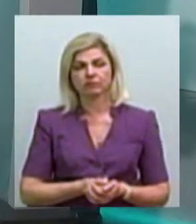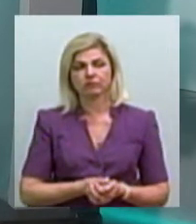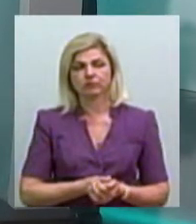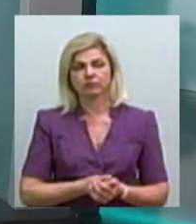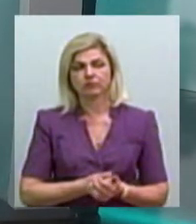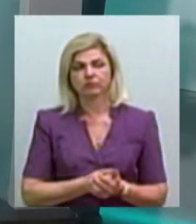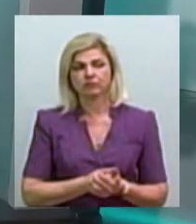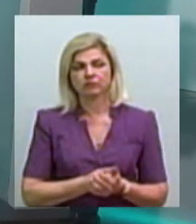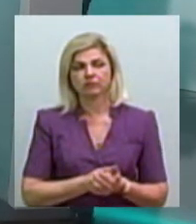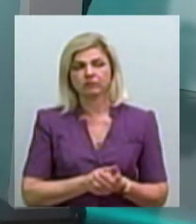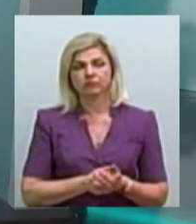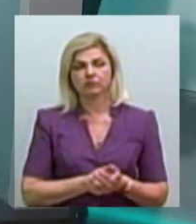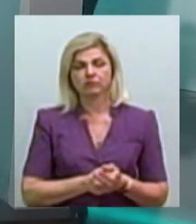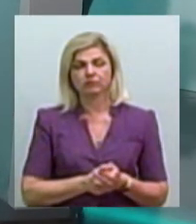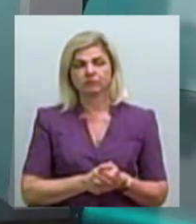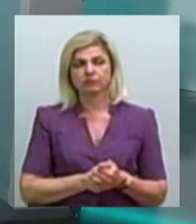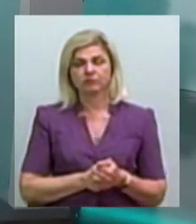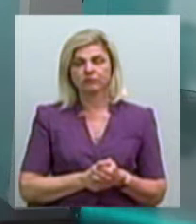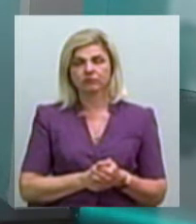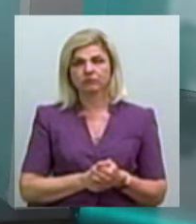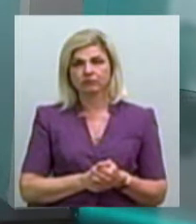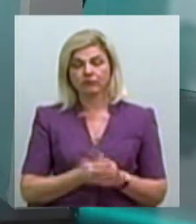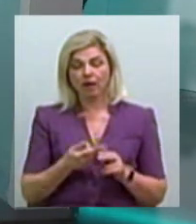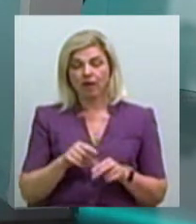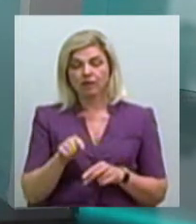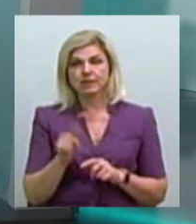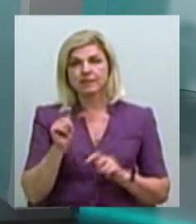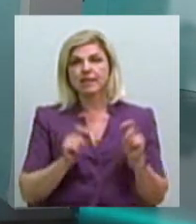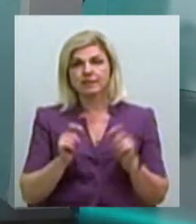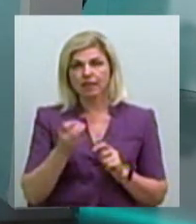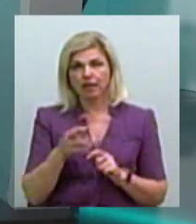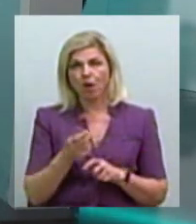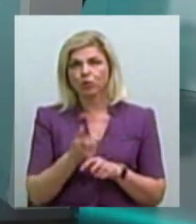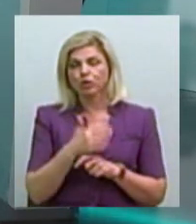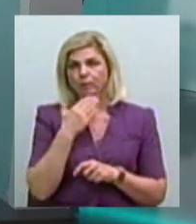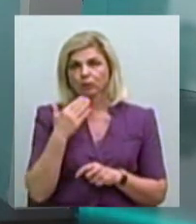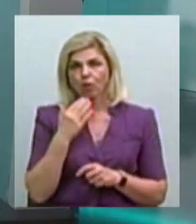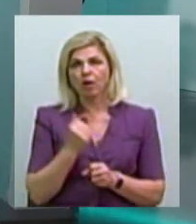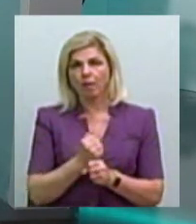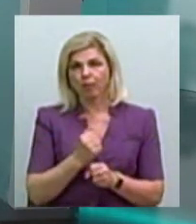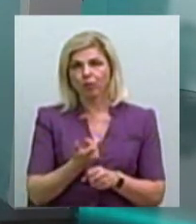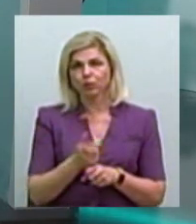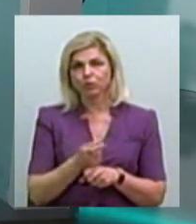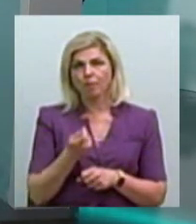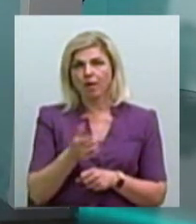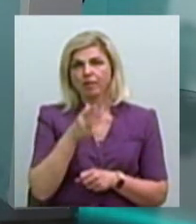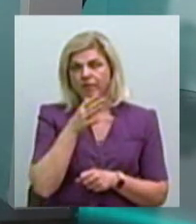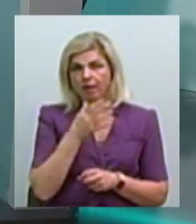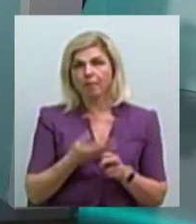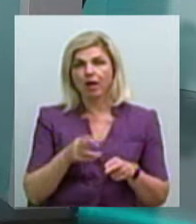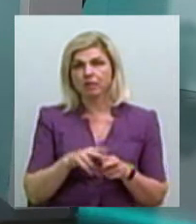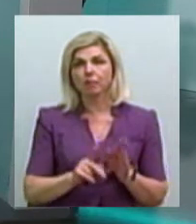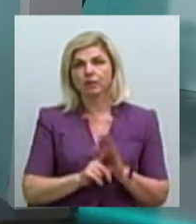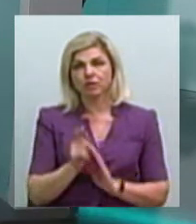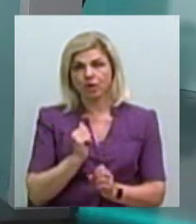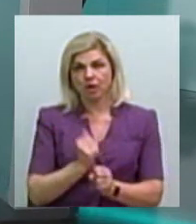Тобто на предложение нужно, на эту сессию, но очень много работы и очень мало времени. Поэтому мы начали